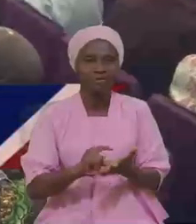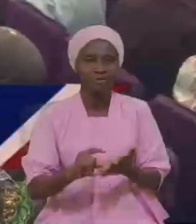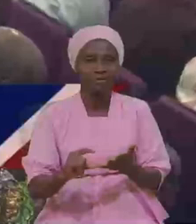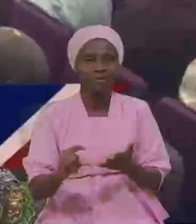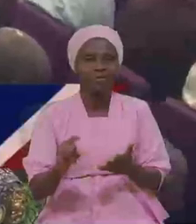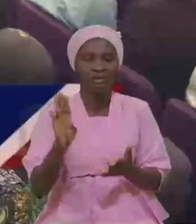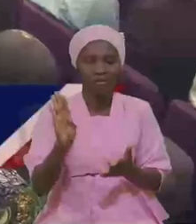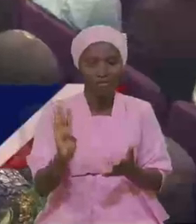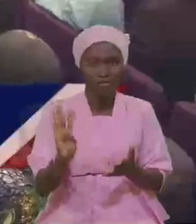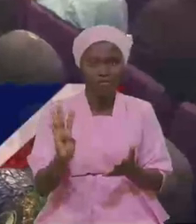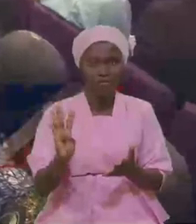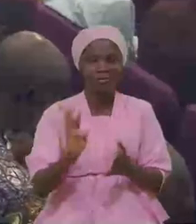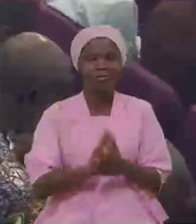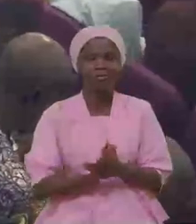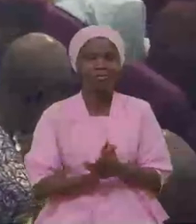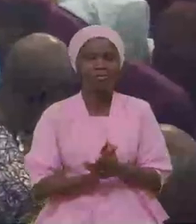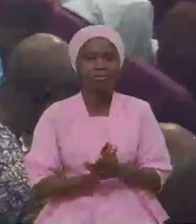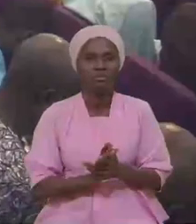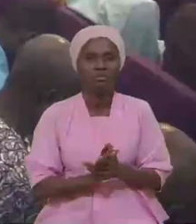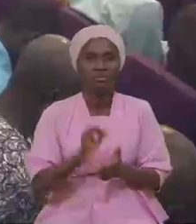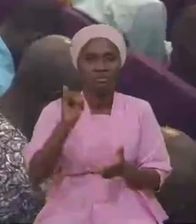Verset 4. Jérémie 8.